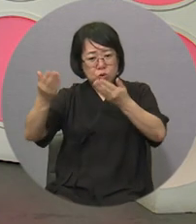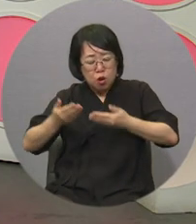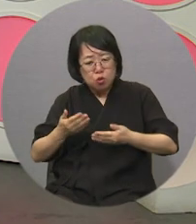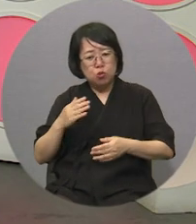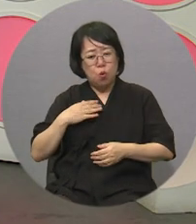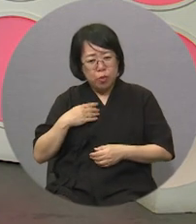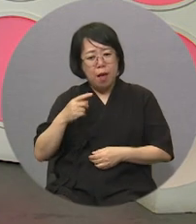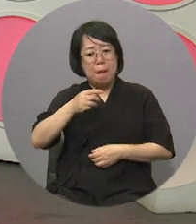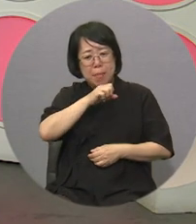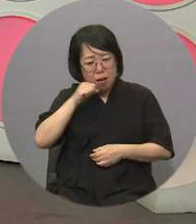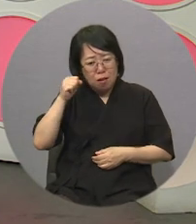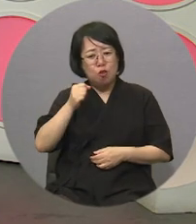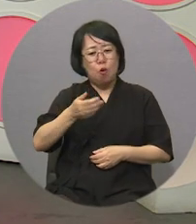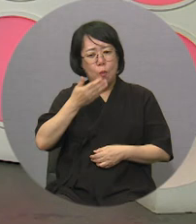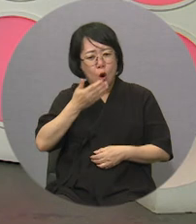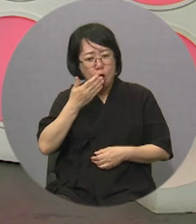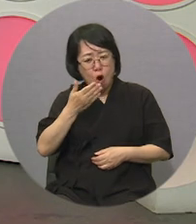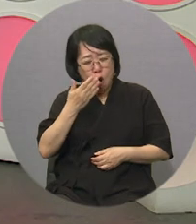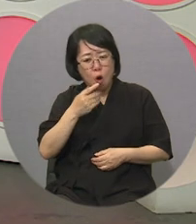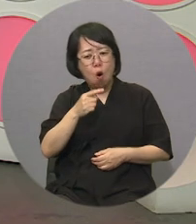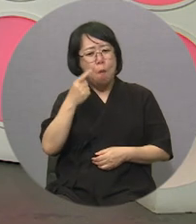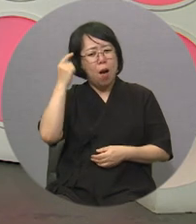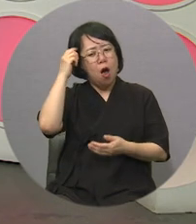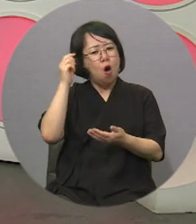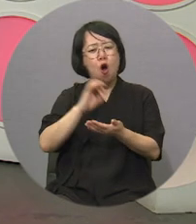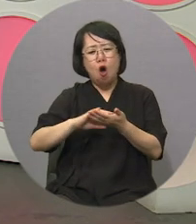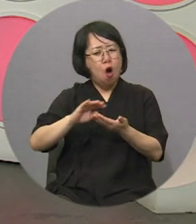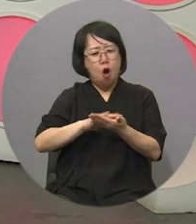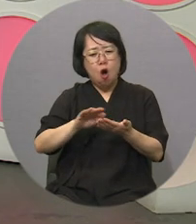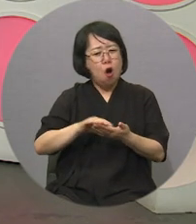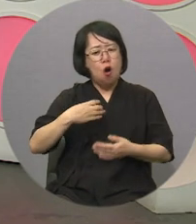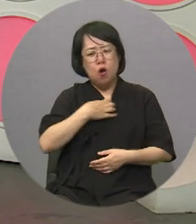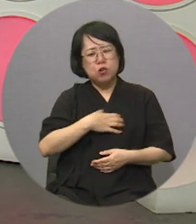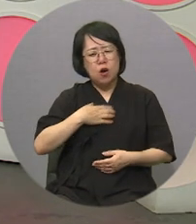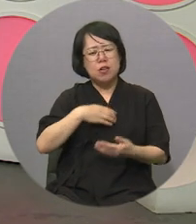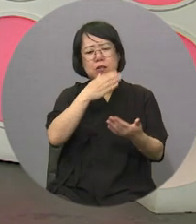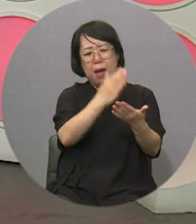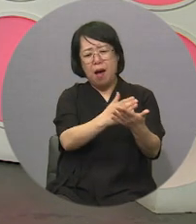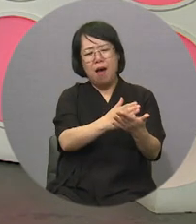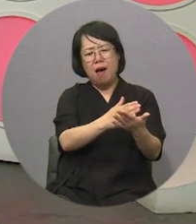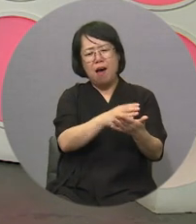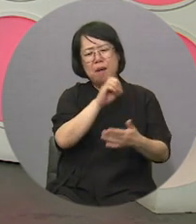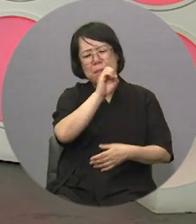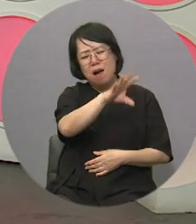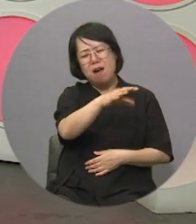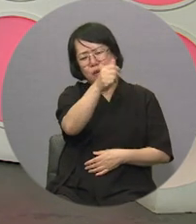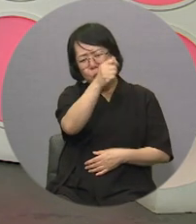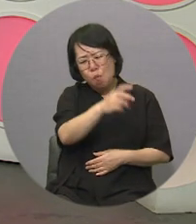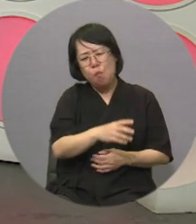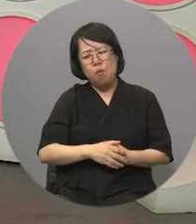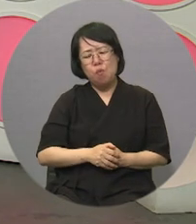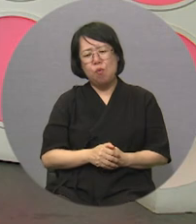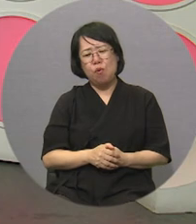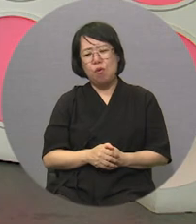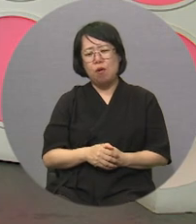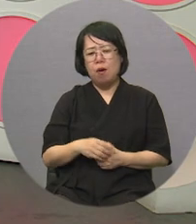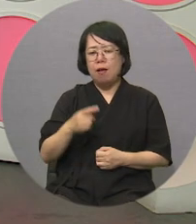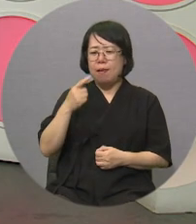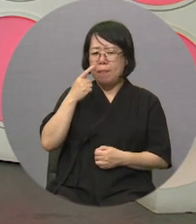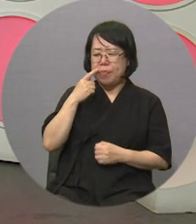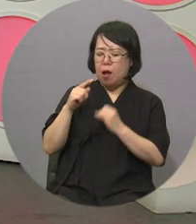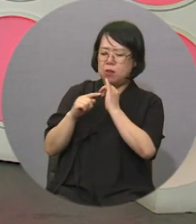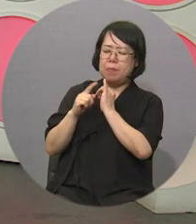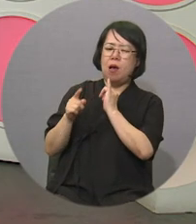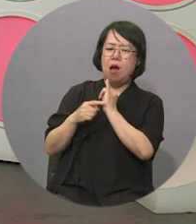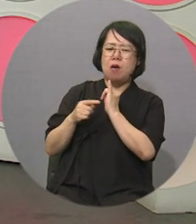엄마에게 매일매일 안심시켜 드렸습니다 엄마는 자신이 임신했을 적에 아빠가 뭐 하나 사 온